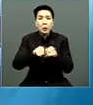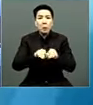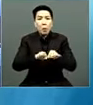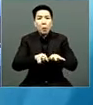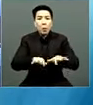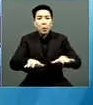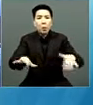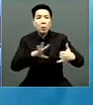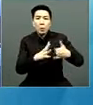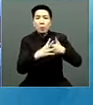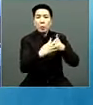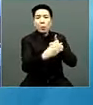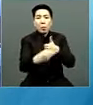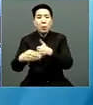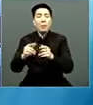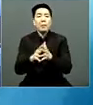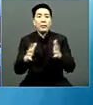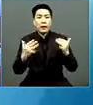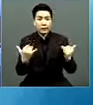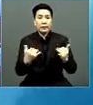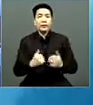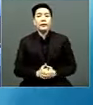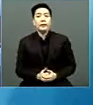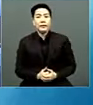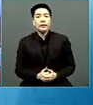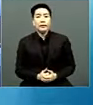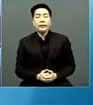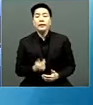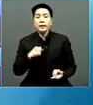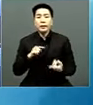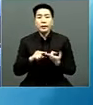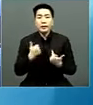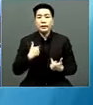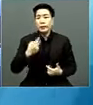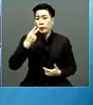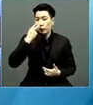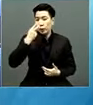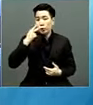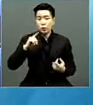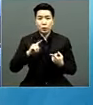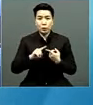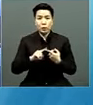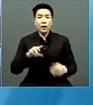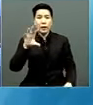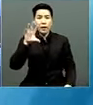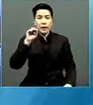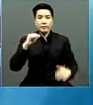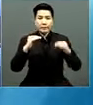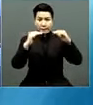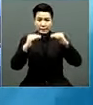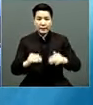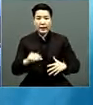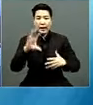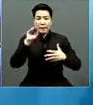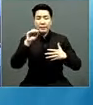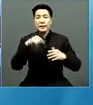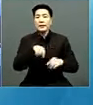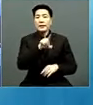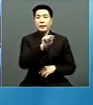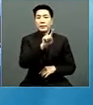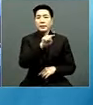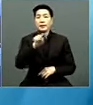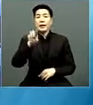ของผู้ที่ติดเชื้อนะครับมาดูทางประเทศทาง50อันดับหลังนะครับ20ถึง50 21ถึง50